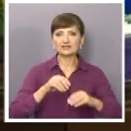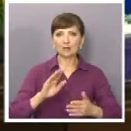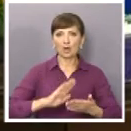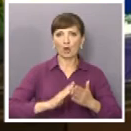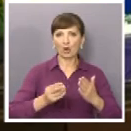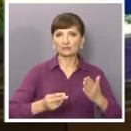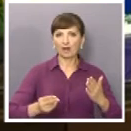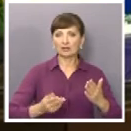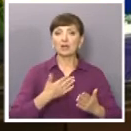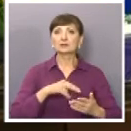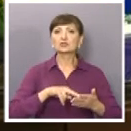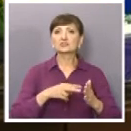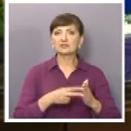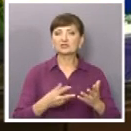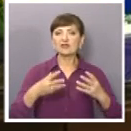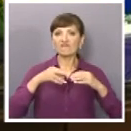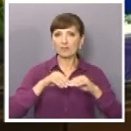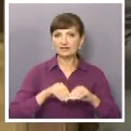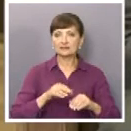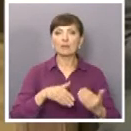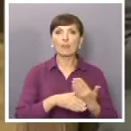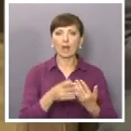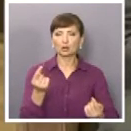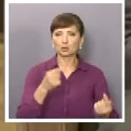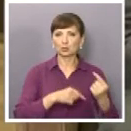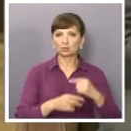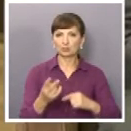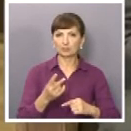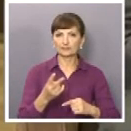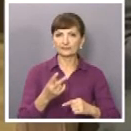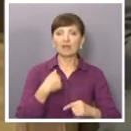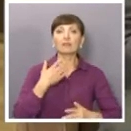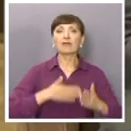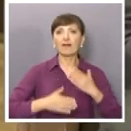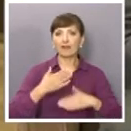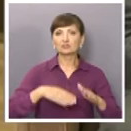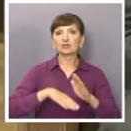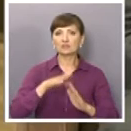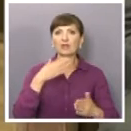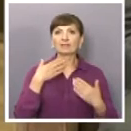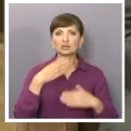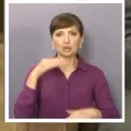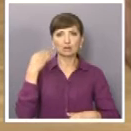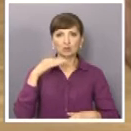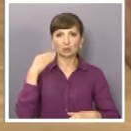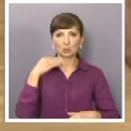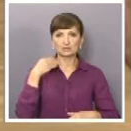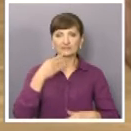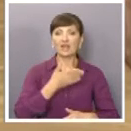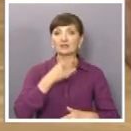Наша задача – быть вместе и помогать друг другу. Я рад, что налаживаются отношения с Турцией.